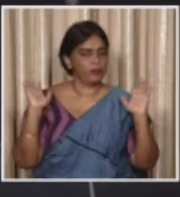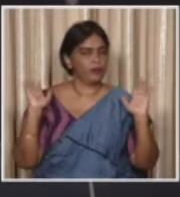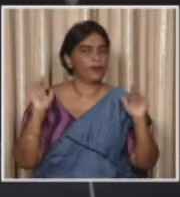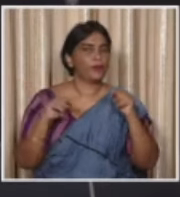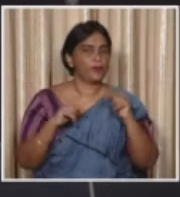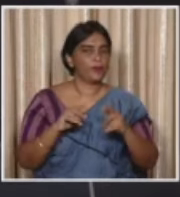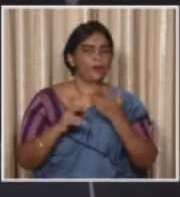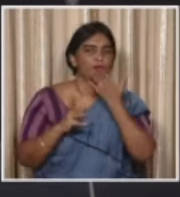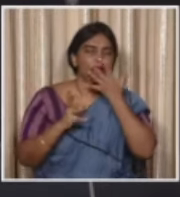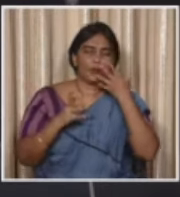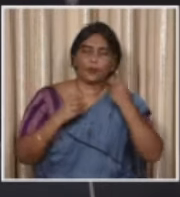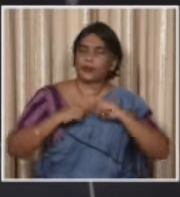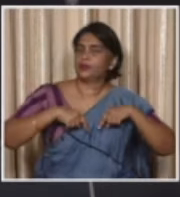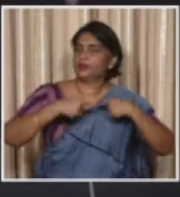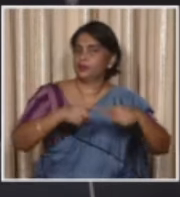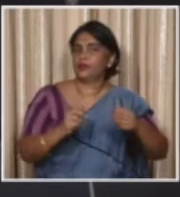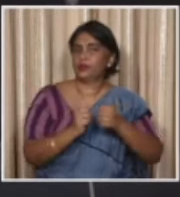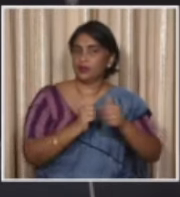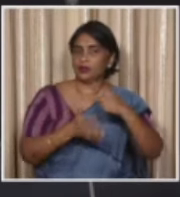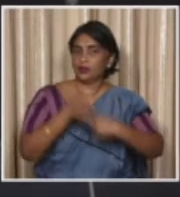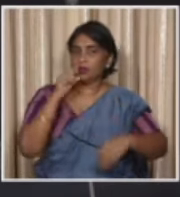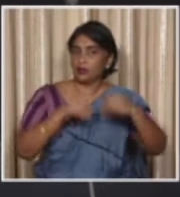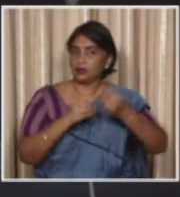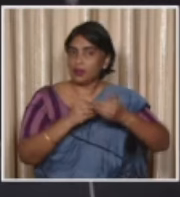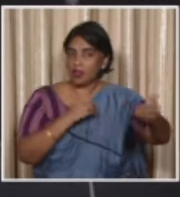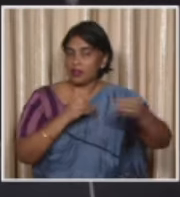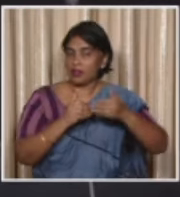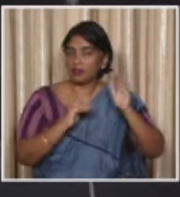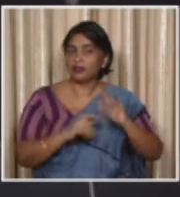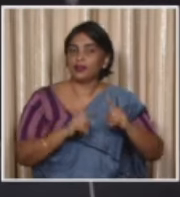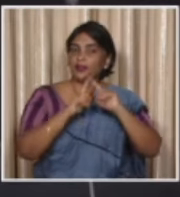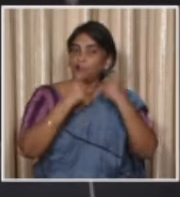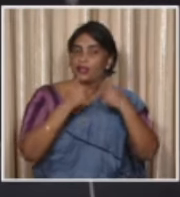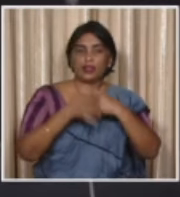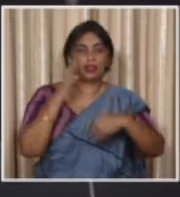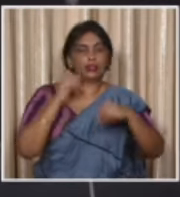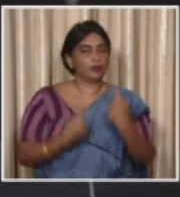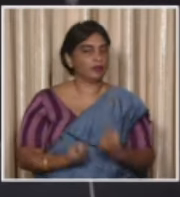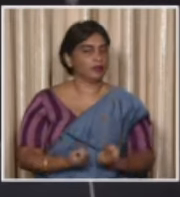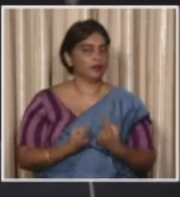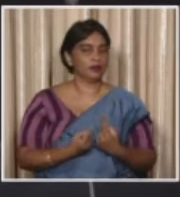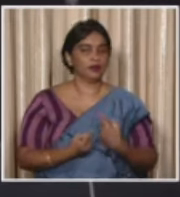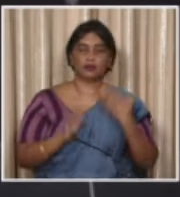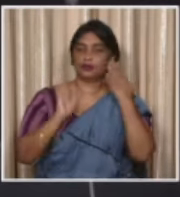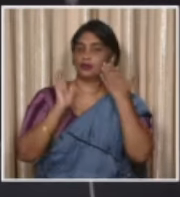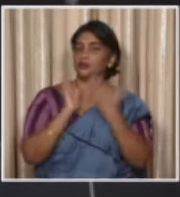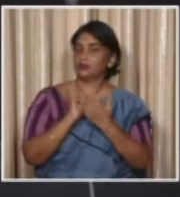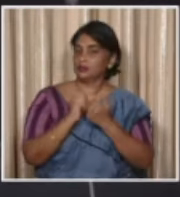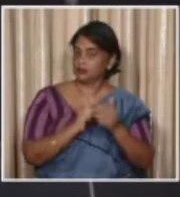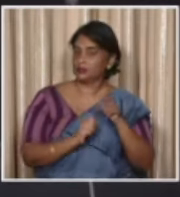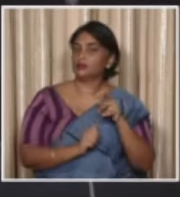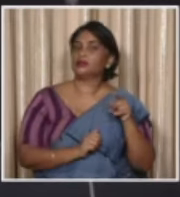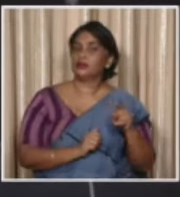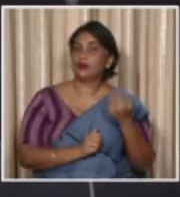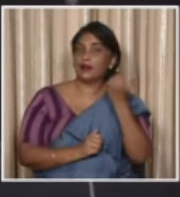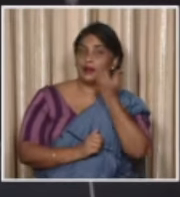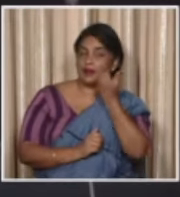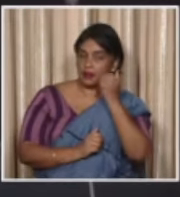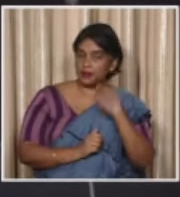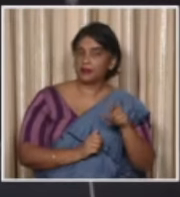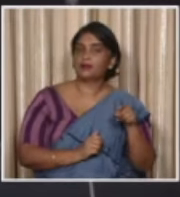මේක රැල්ලකට ගිහිල්ලා ඉස්සරහට මැතිවරණයක් කරන නිසා විවිධ දේශපාලන අවශ්‍යතාවයන් මුදුන් පමනවා ගන්න ලෙඩ